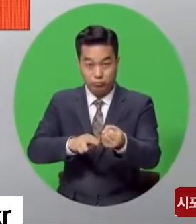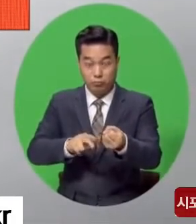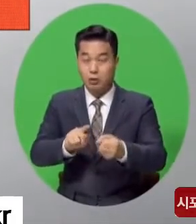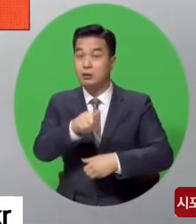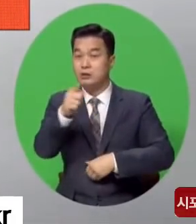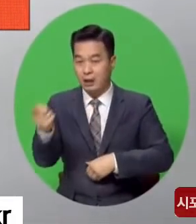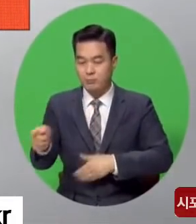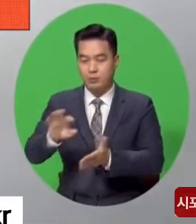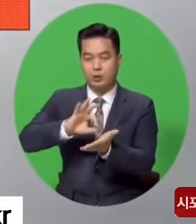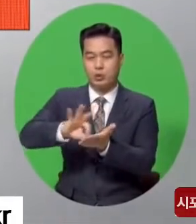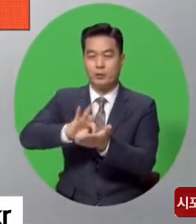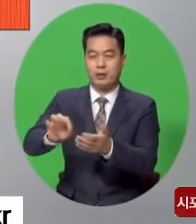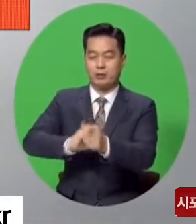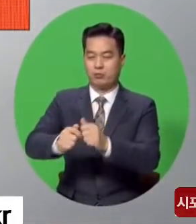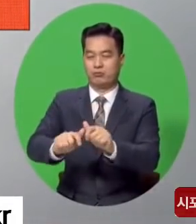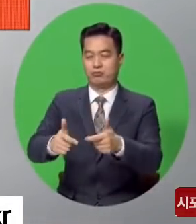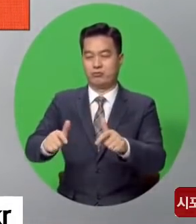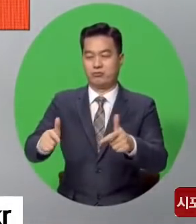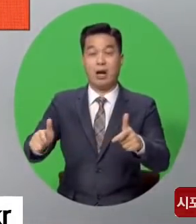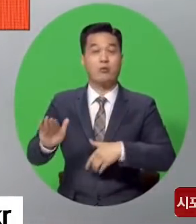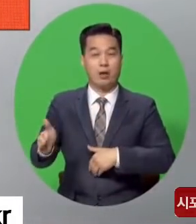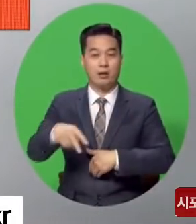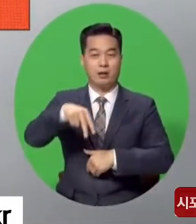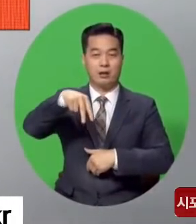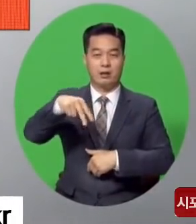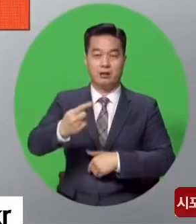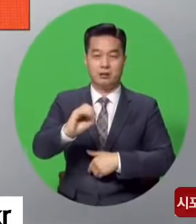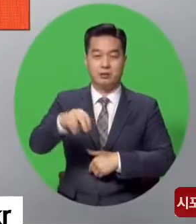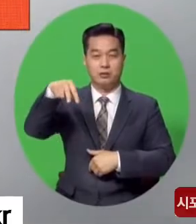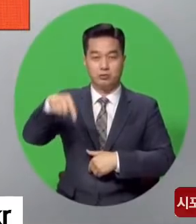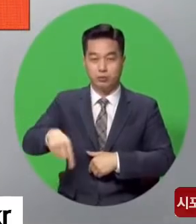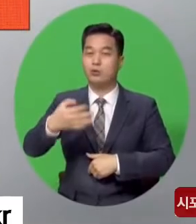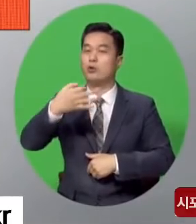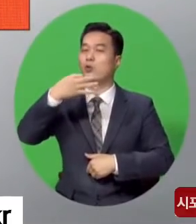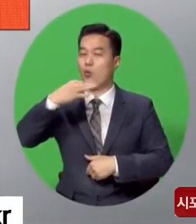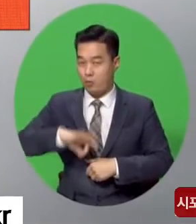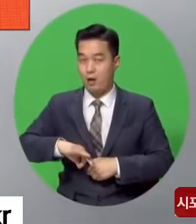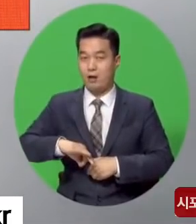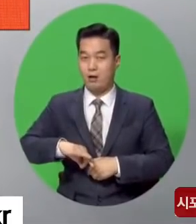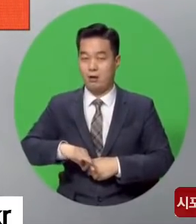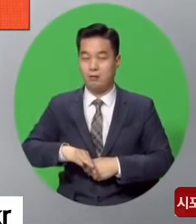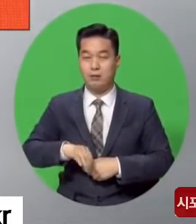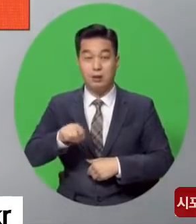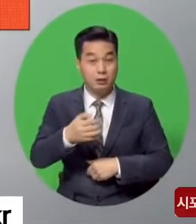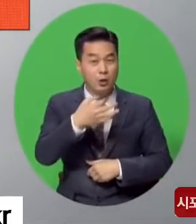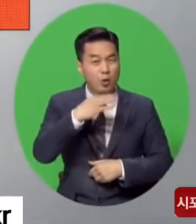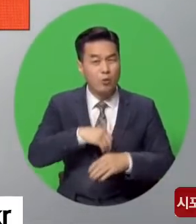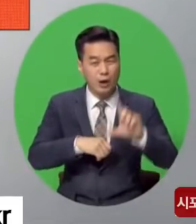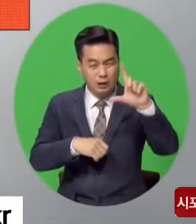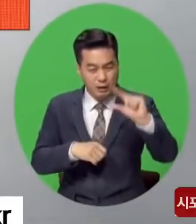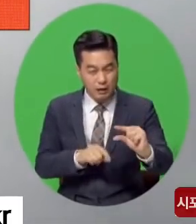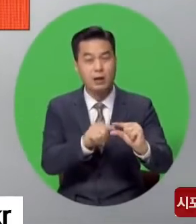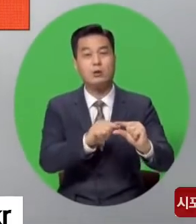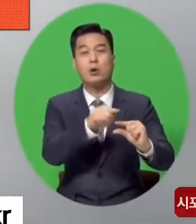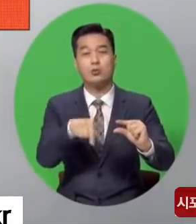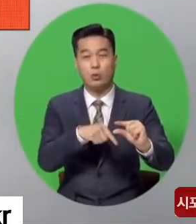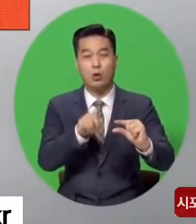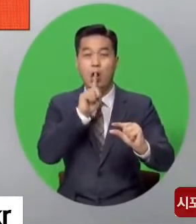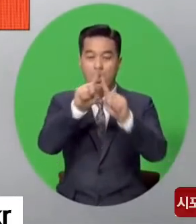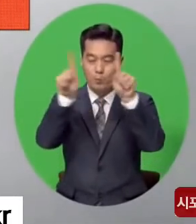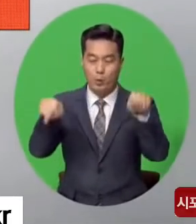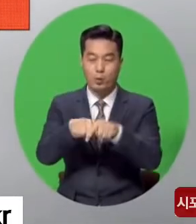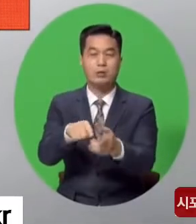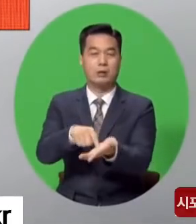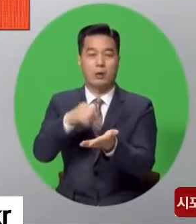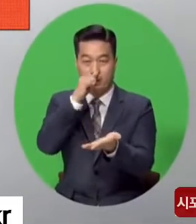되면 소비가 늘어나지요. 그걸 승수 효과라고 합니다. 그 승수 자, 효과가 굉장히 낮다는 것도 리포트로 지금